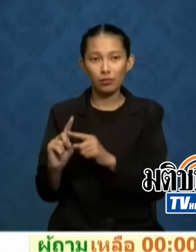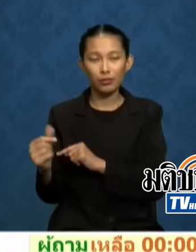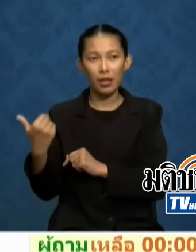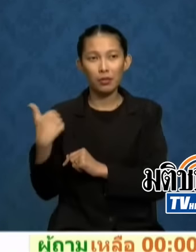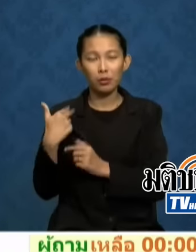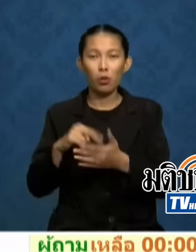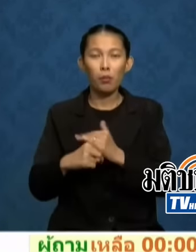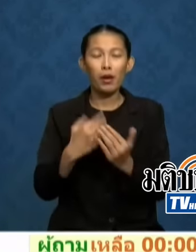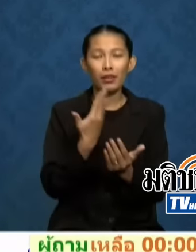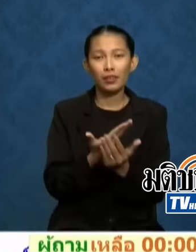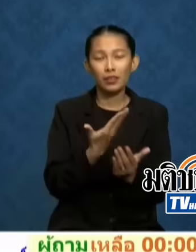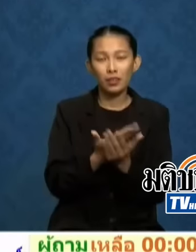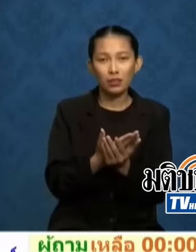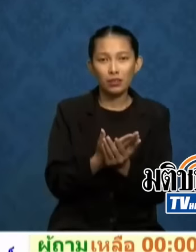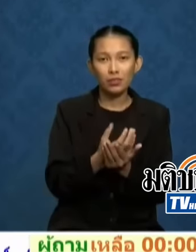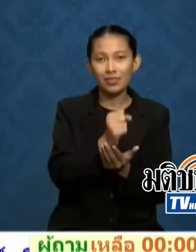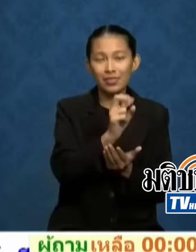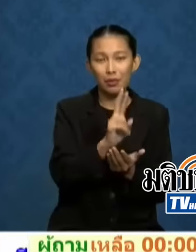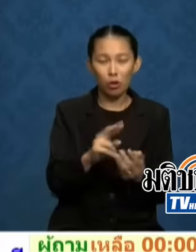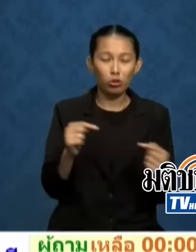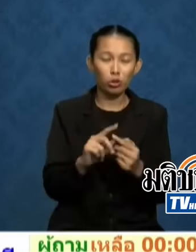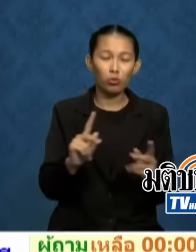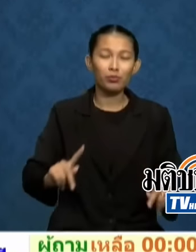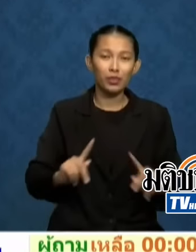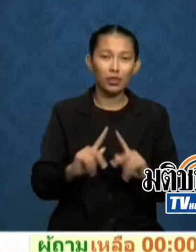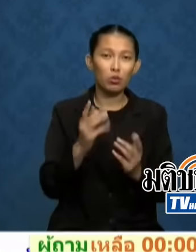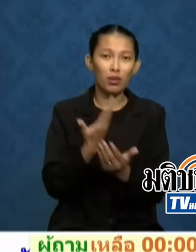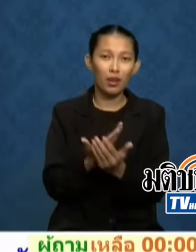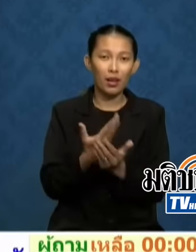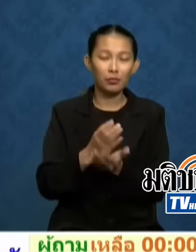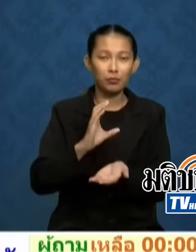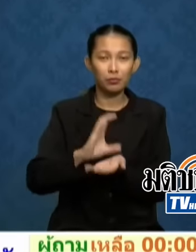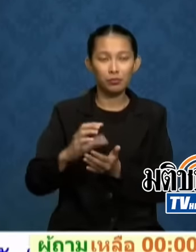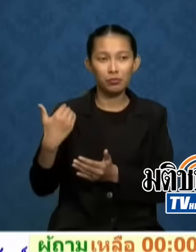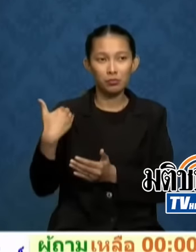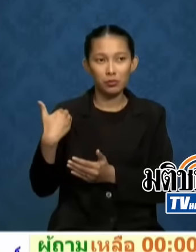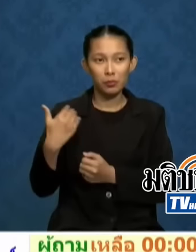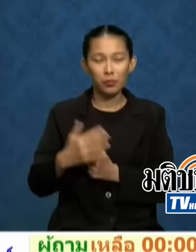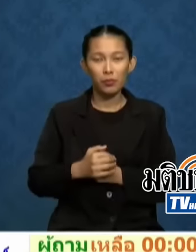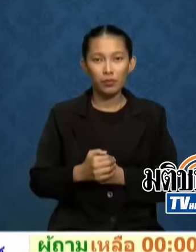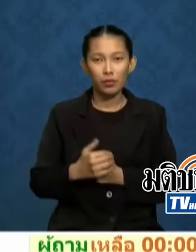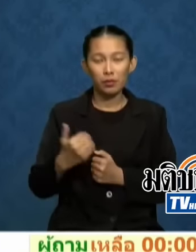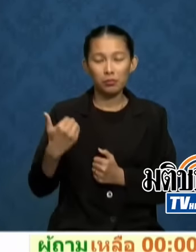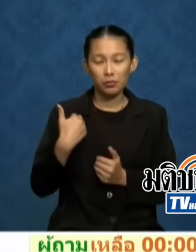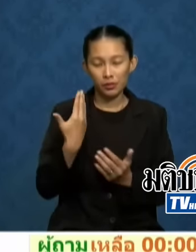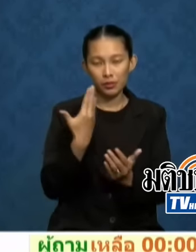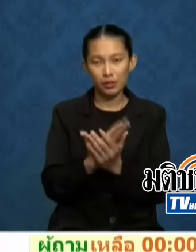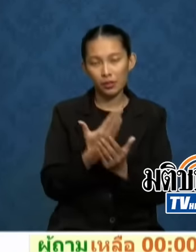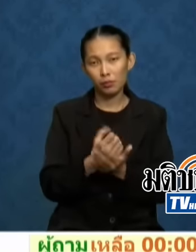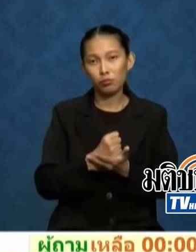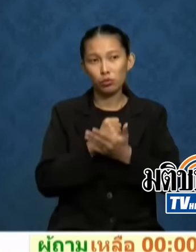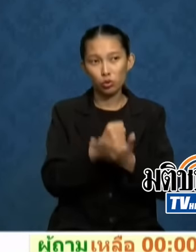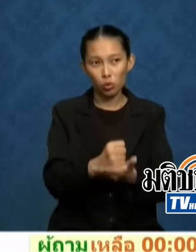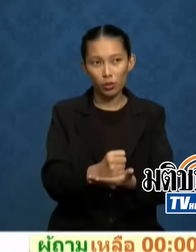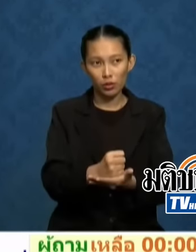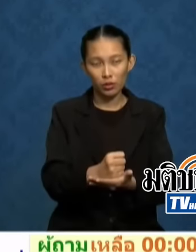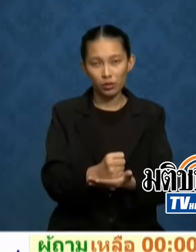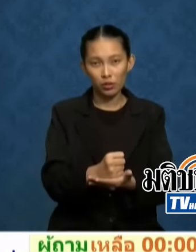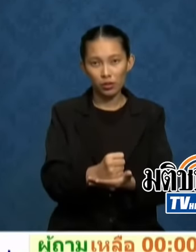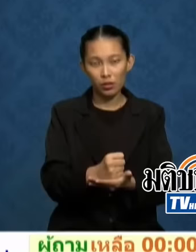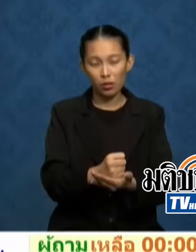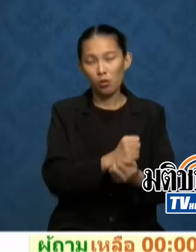บเงินสำรองตัวรองของกระทรวงการคลังนะครับอันนี้ก็เบื้องต้นก็จะมีเงินการช่วยเหลือเข้าไป